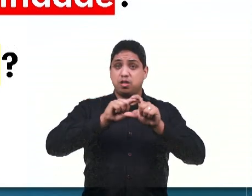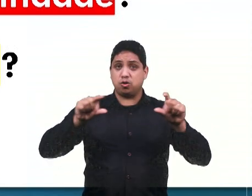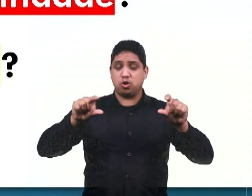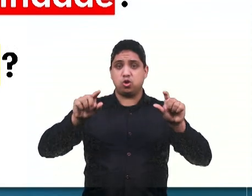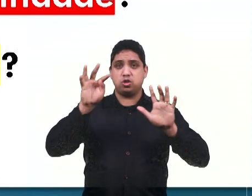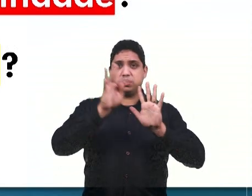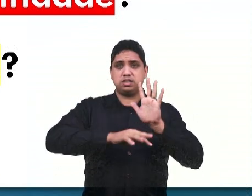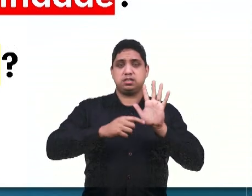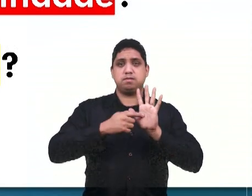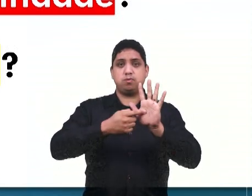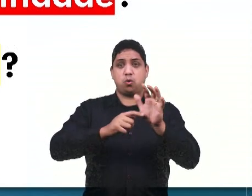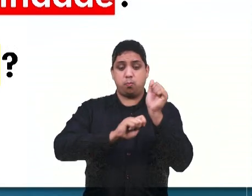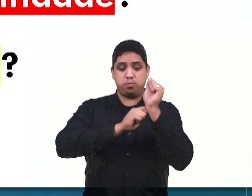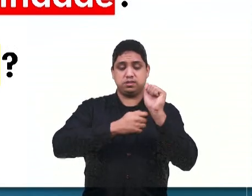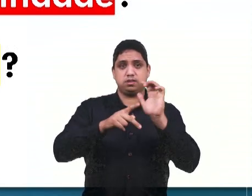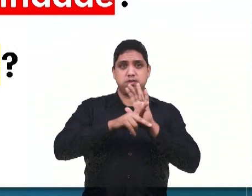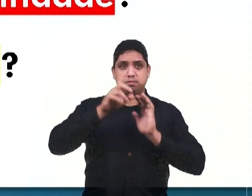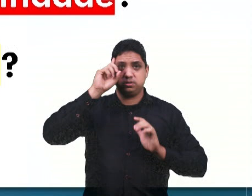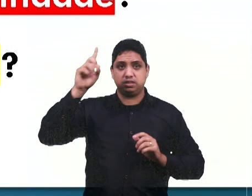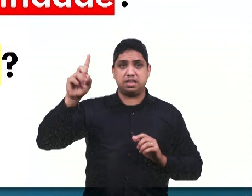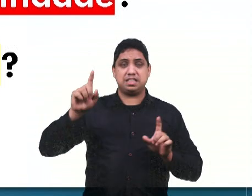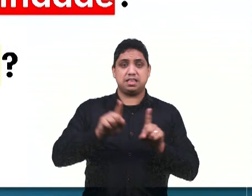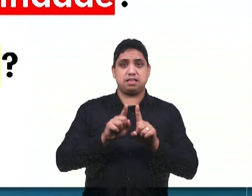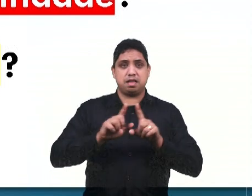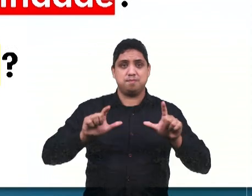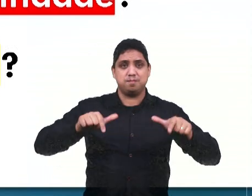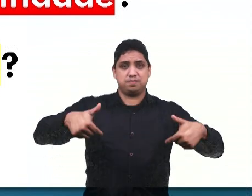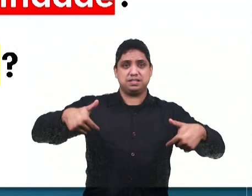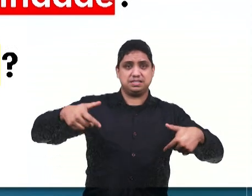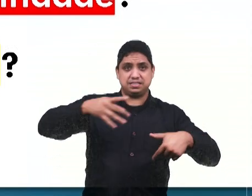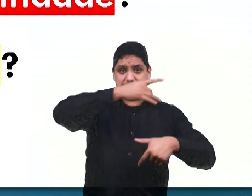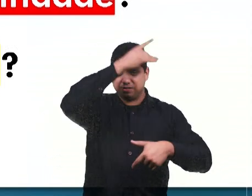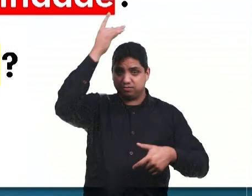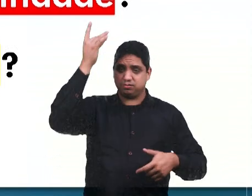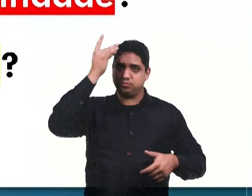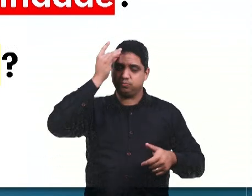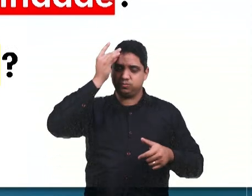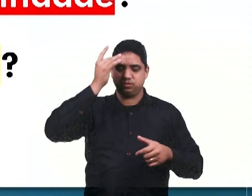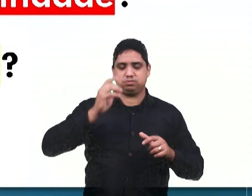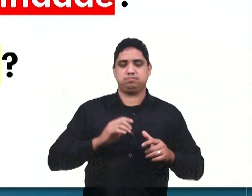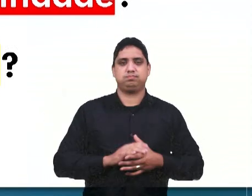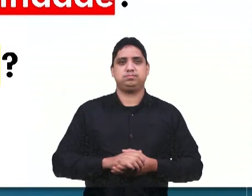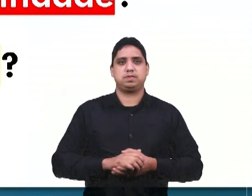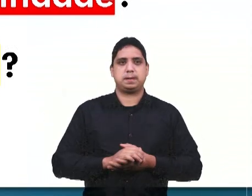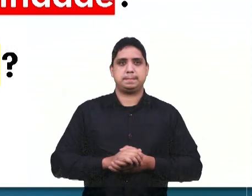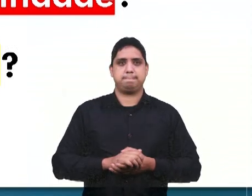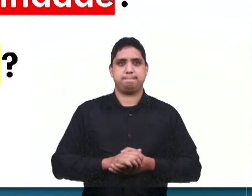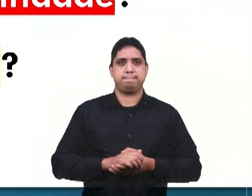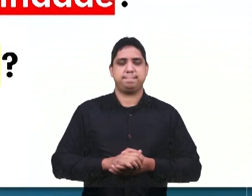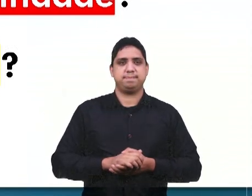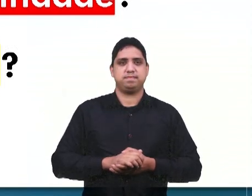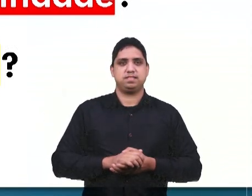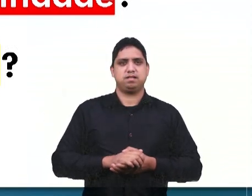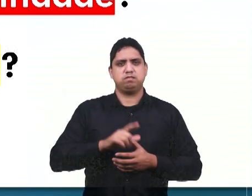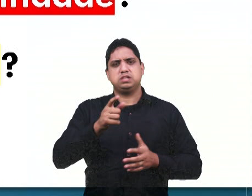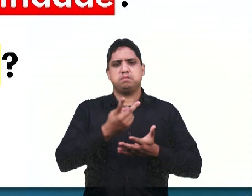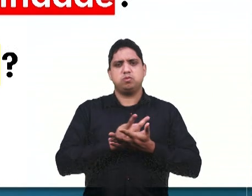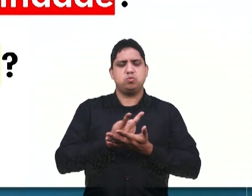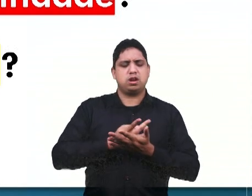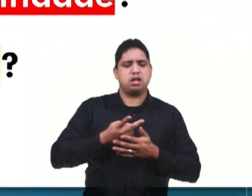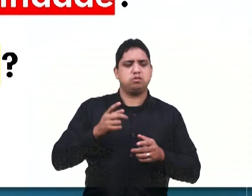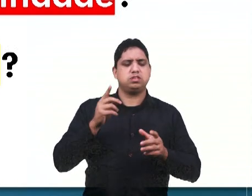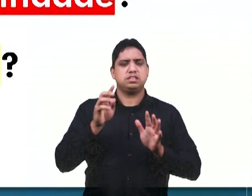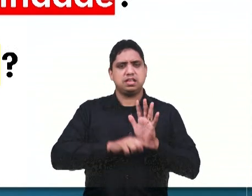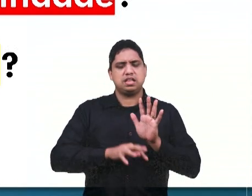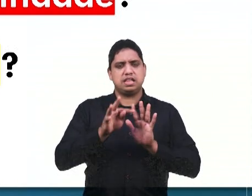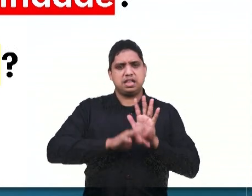texte qui parle sur le mystère de Dieu et la manifestation du ministère du Saint-Esprit. Vous